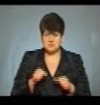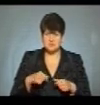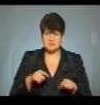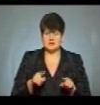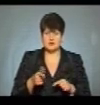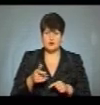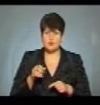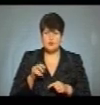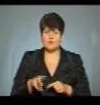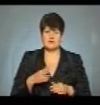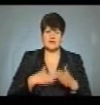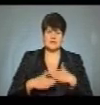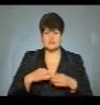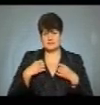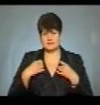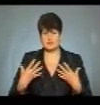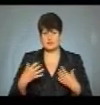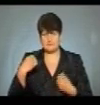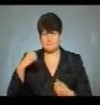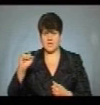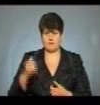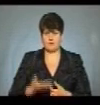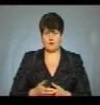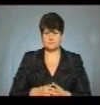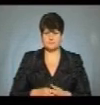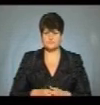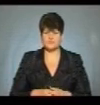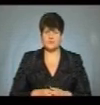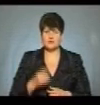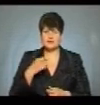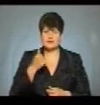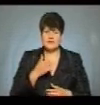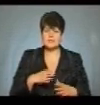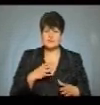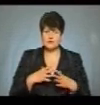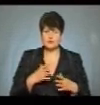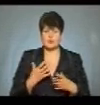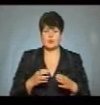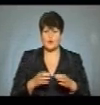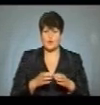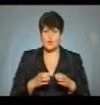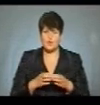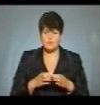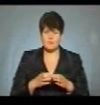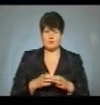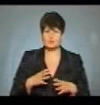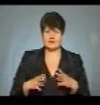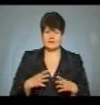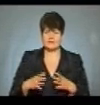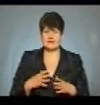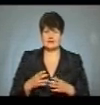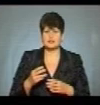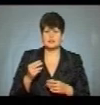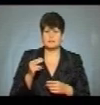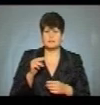голи, радіти, святкувати перемоги. Рік тренує команду «Чемпіон-1» тренер дитячо-юнацького футбольного клубу